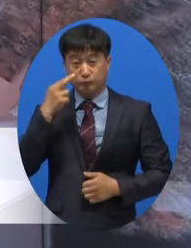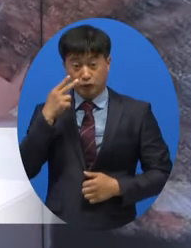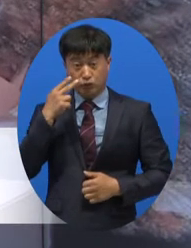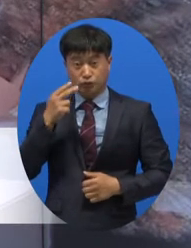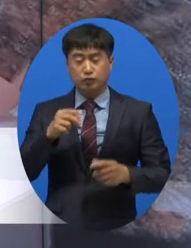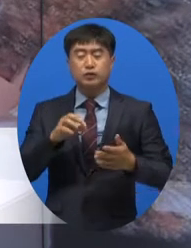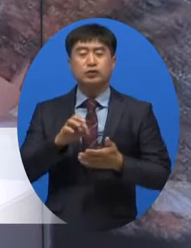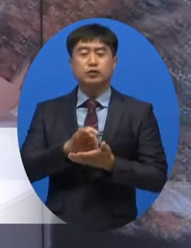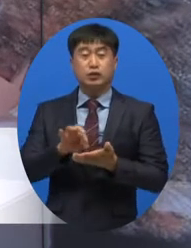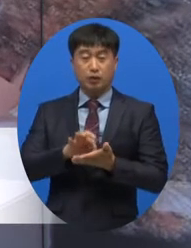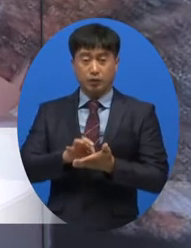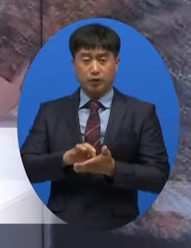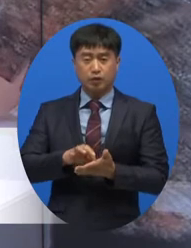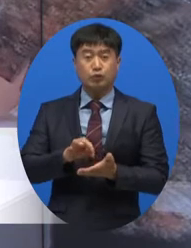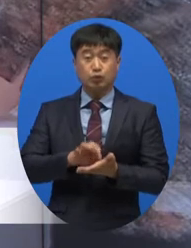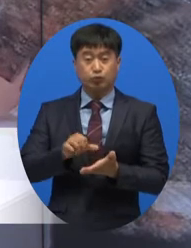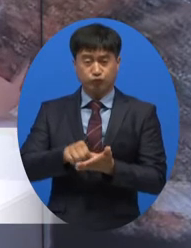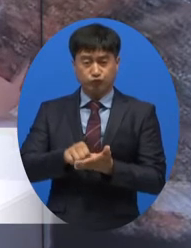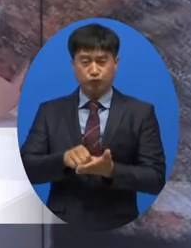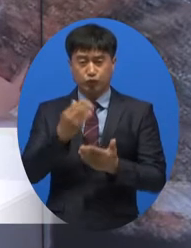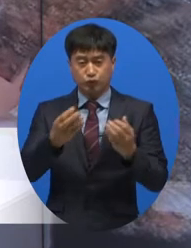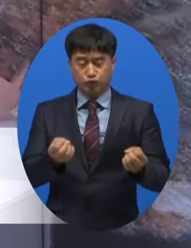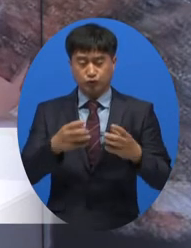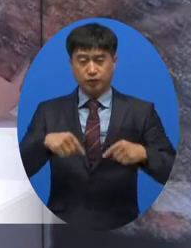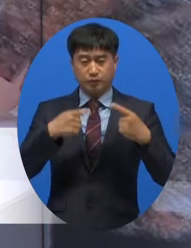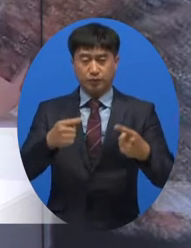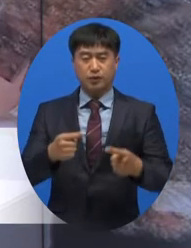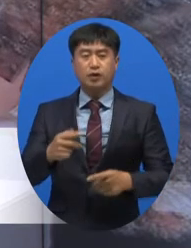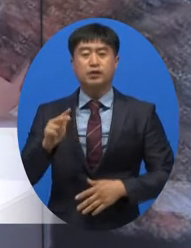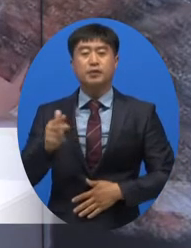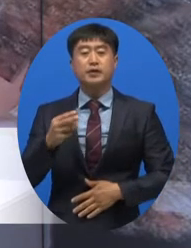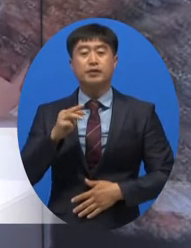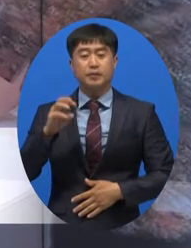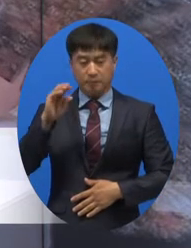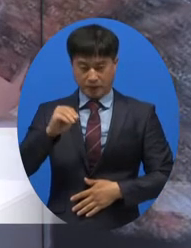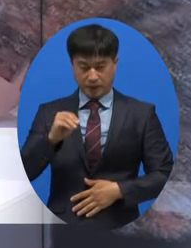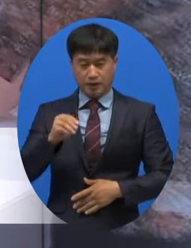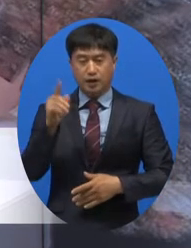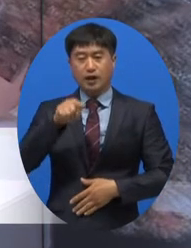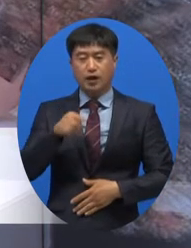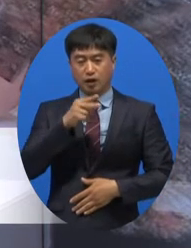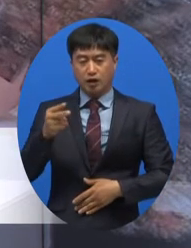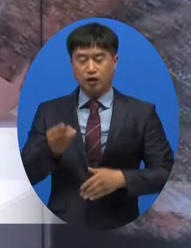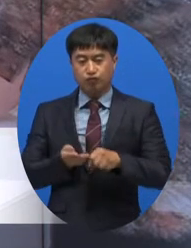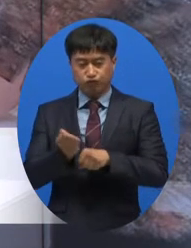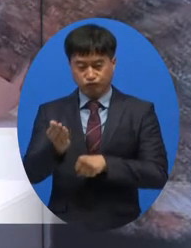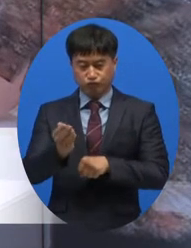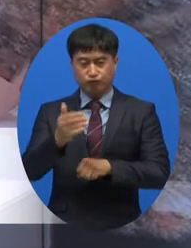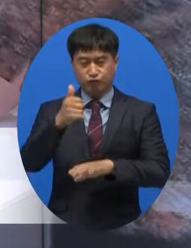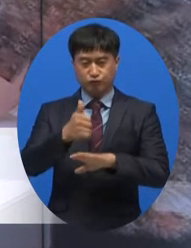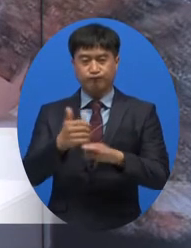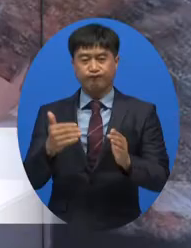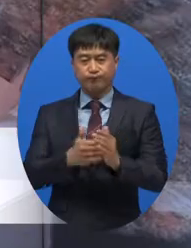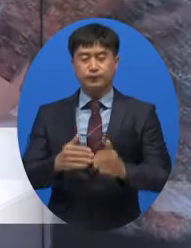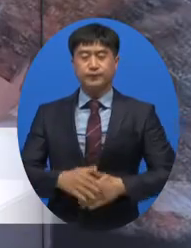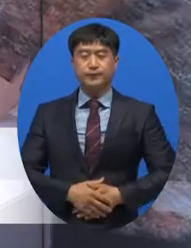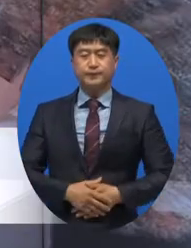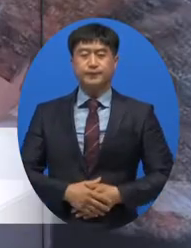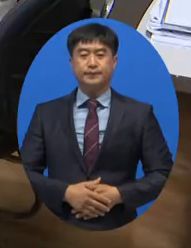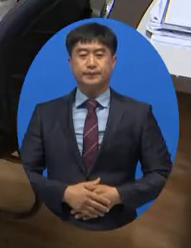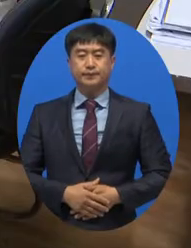전시회에 참가했는데요. 793만 달러의 수출 상담 실적을 달성했습니다. 최창순 기자가 보도합니다.